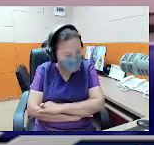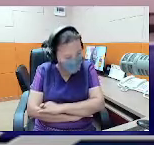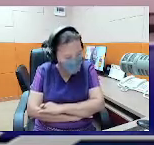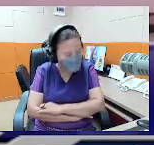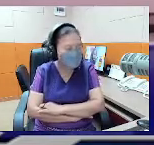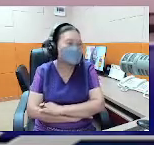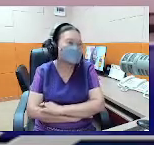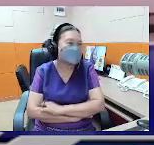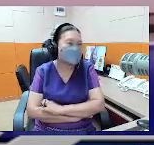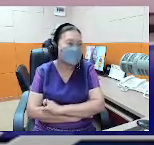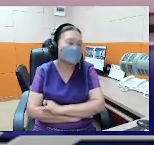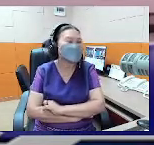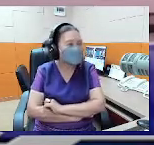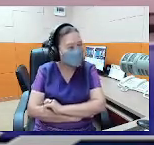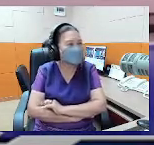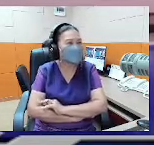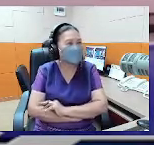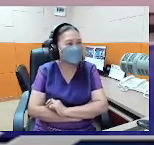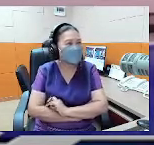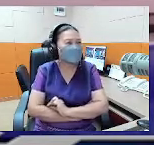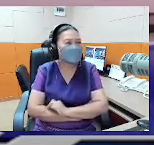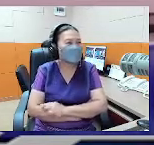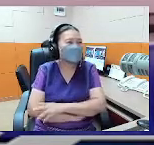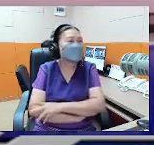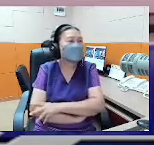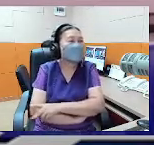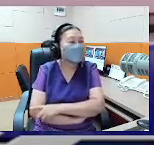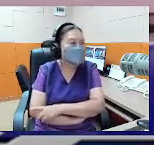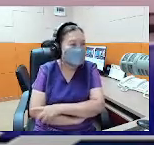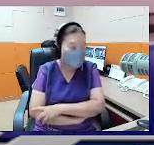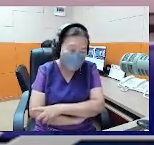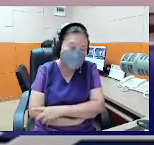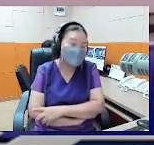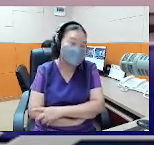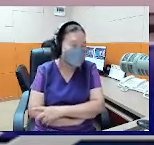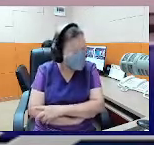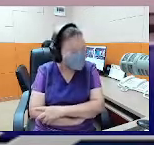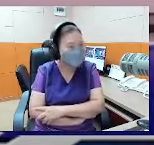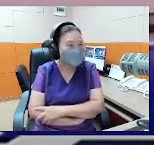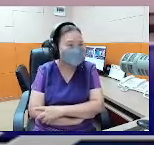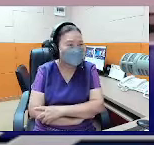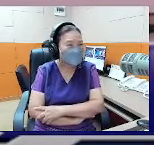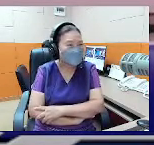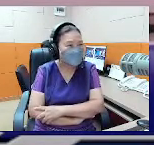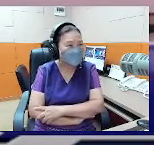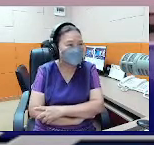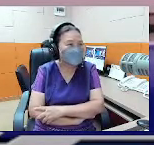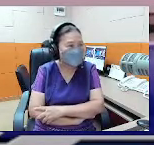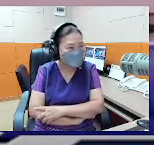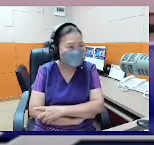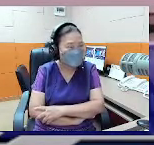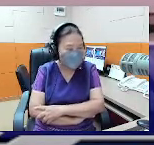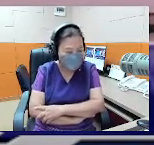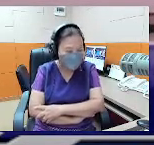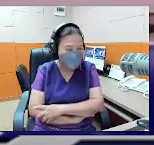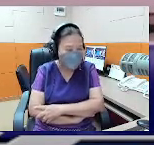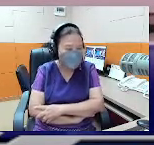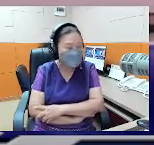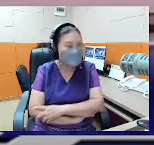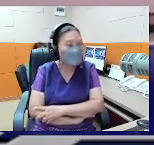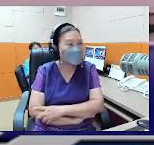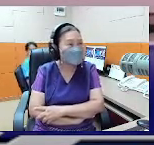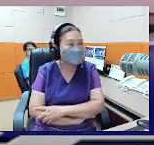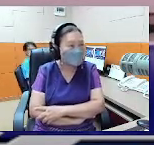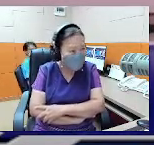แล้ว3ประเทศนี้แค่3ประเทศนะซึ่งตอนนี้ยังไม่รวมจีนอินเดีย ยังไม่รวม ซึ่งมีจำนวนประชากรของมุสลิมเยอะที่เซอร์ไพรส์ม